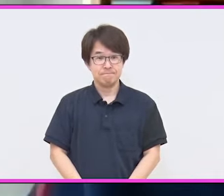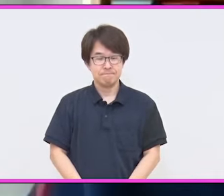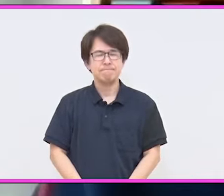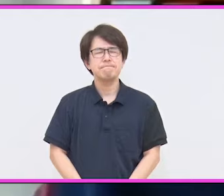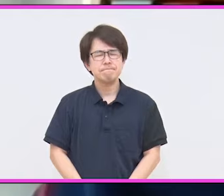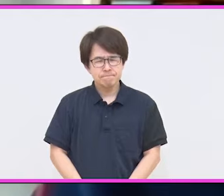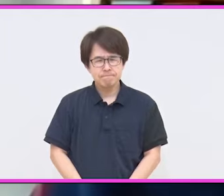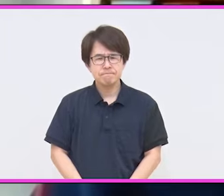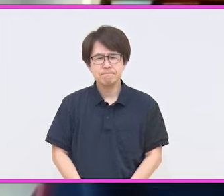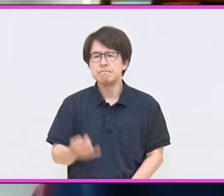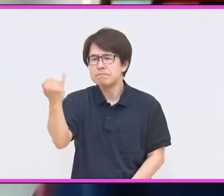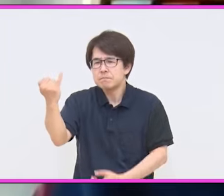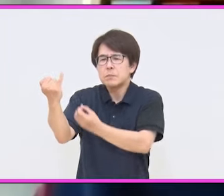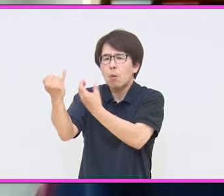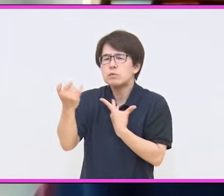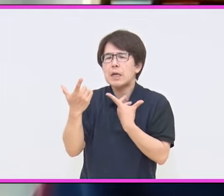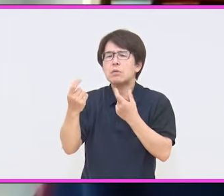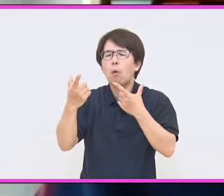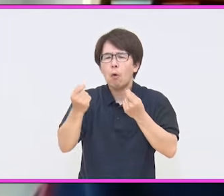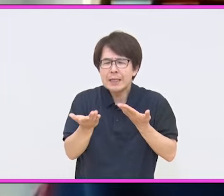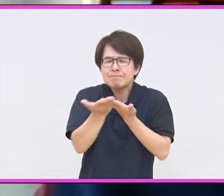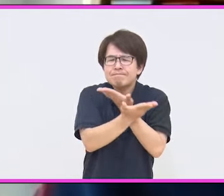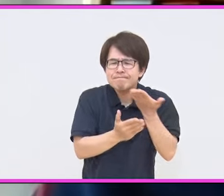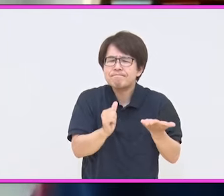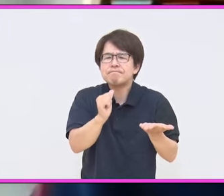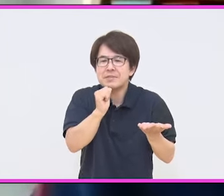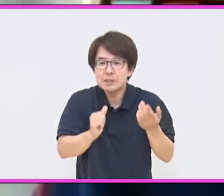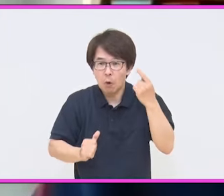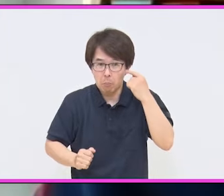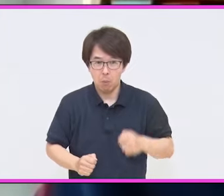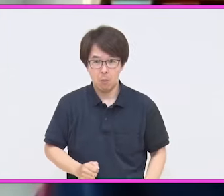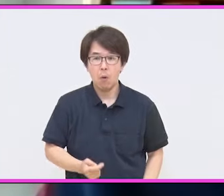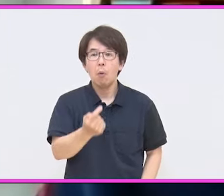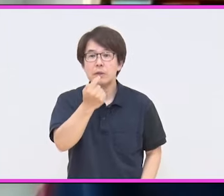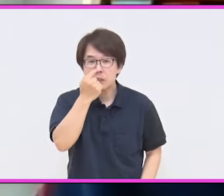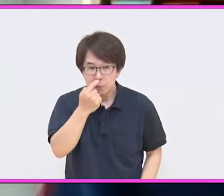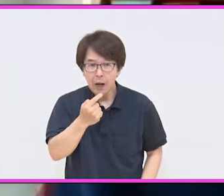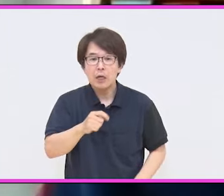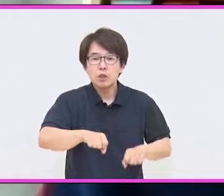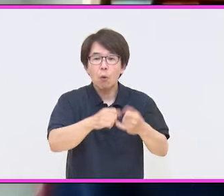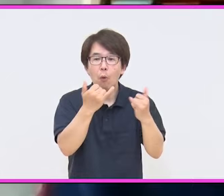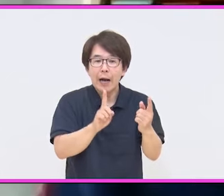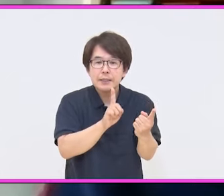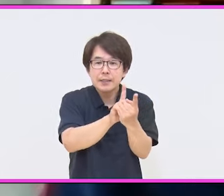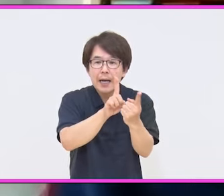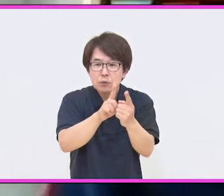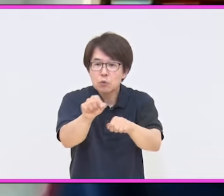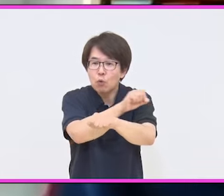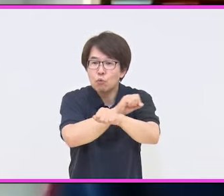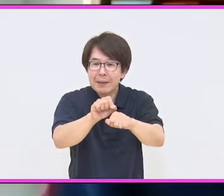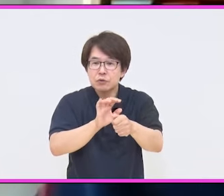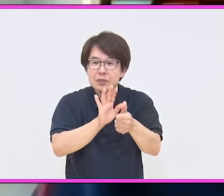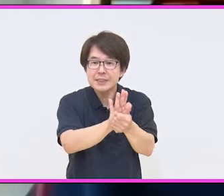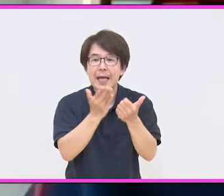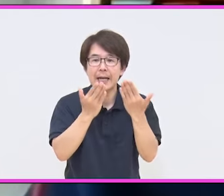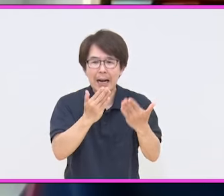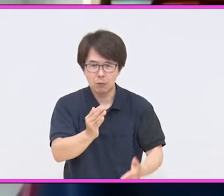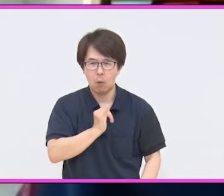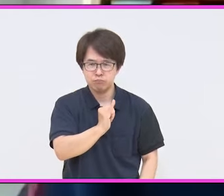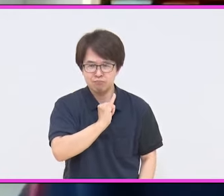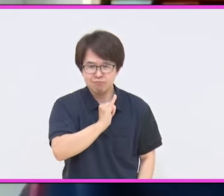I think that's true. I went to a special school for the disabled, so I didn't go